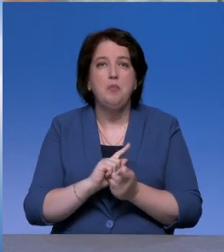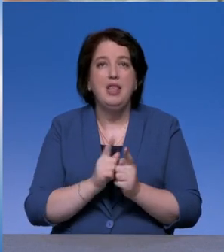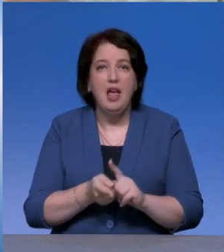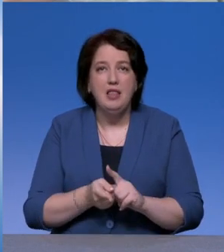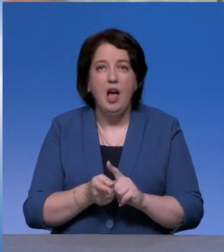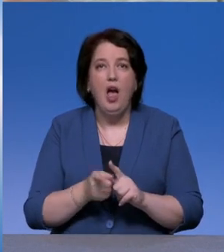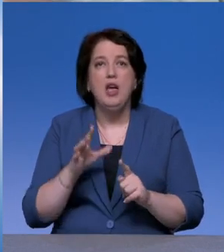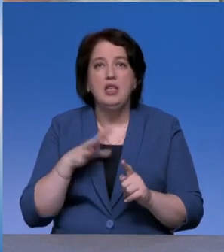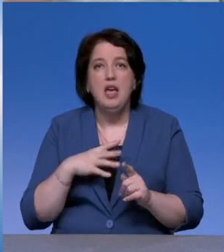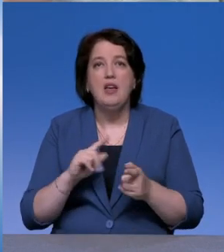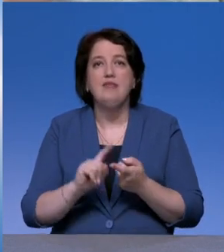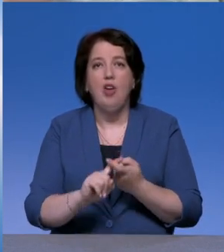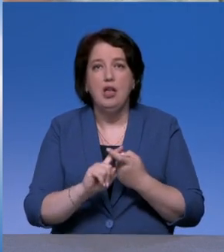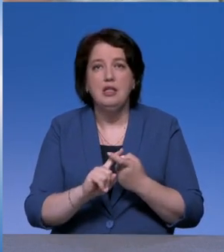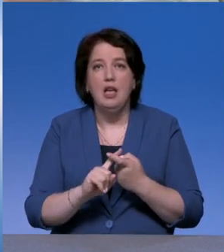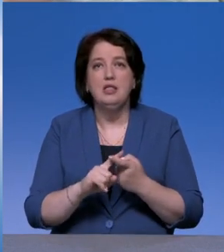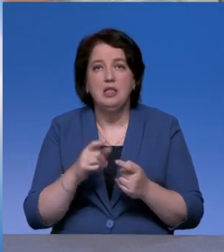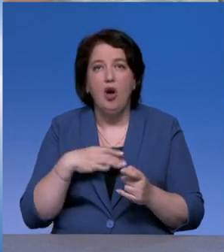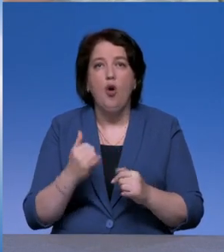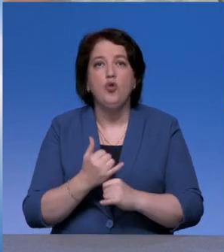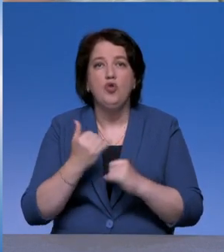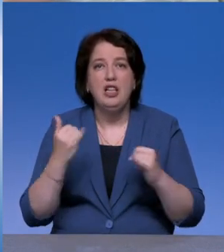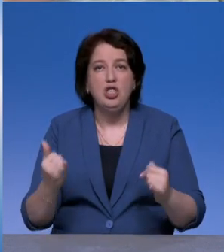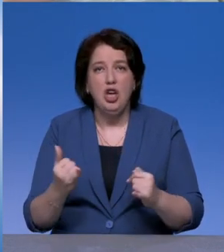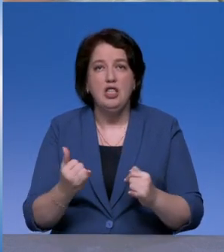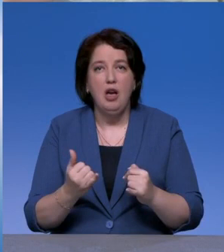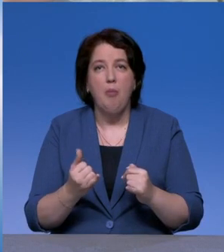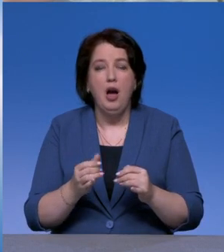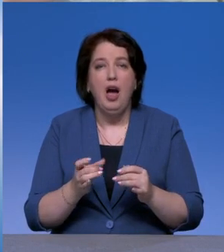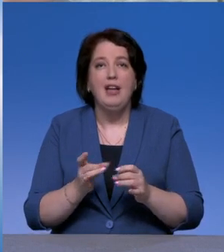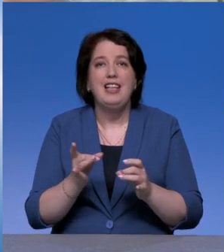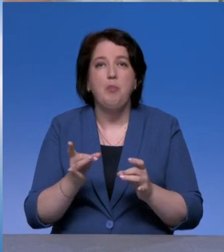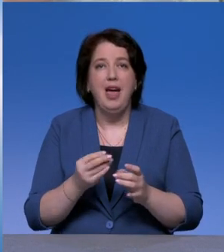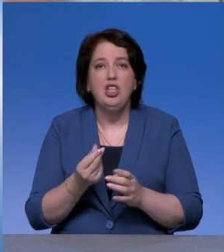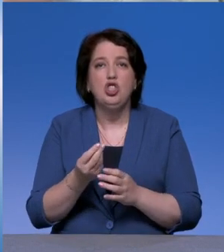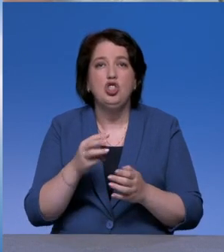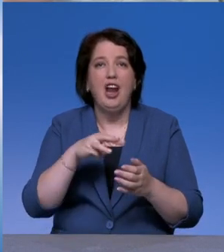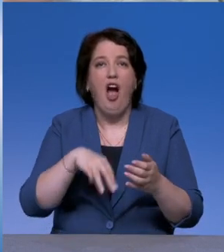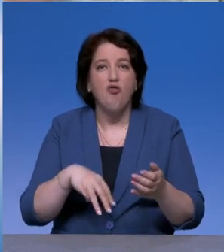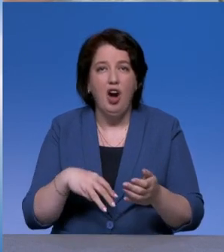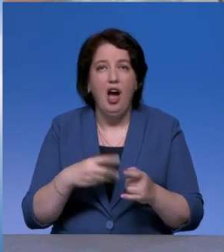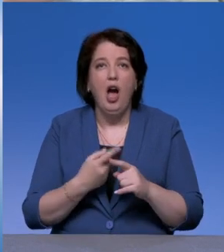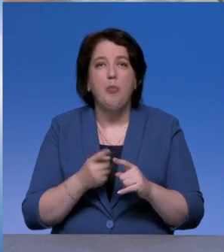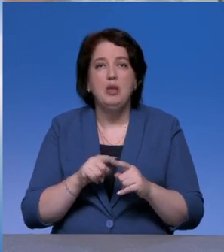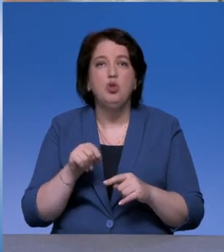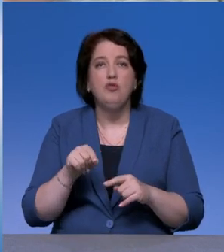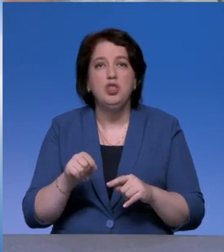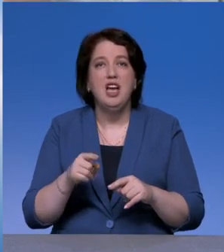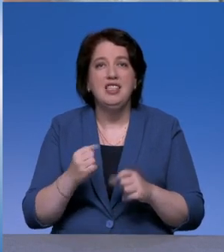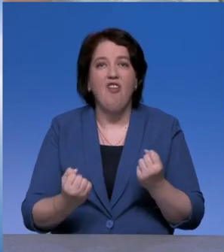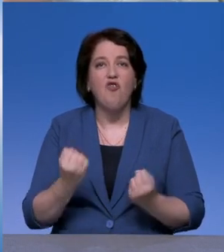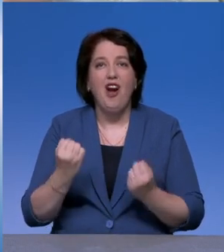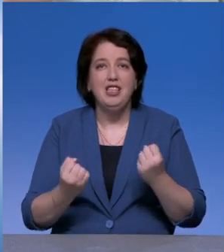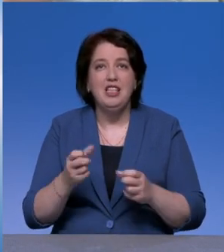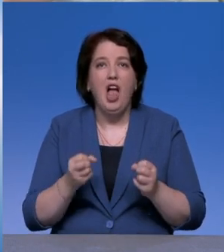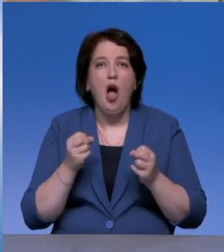размера штрафов, потому что именно эти водители, они наиболее опасны на дороге. Я думаю, что каждый водитель